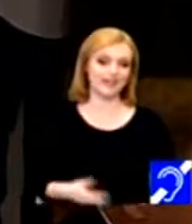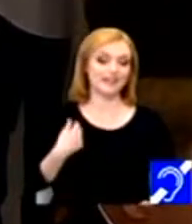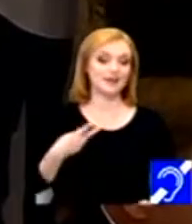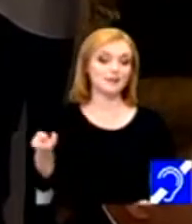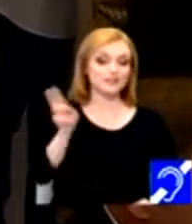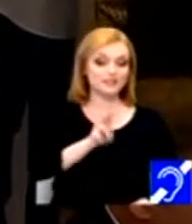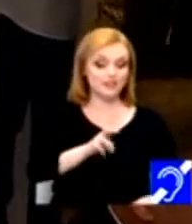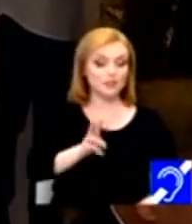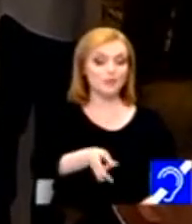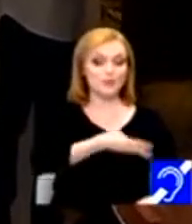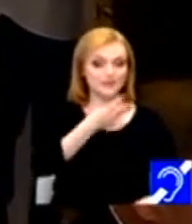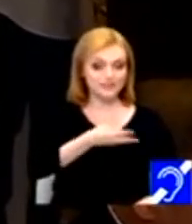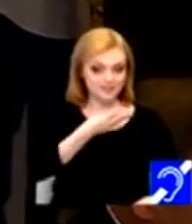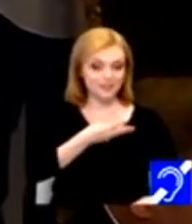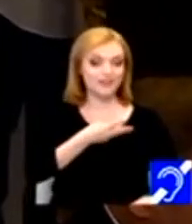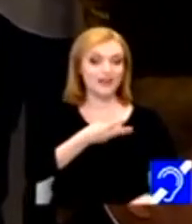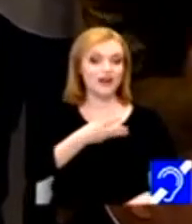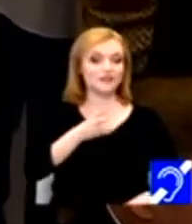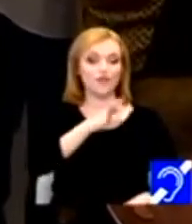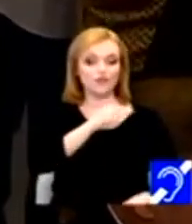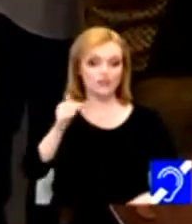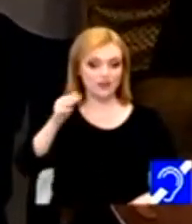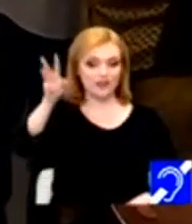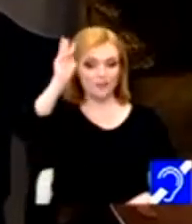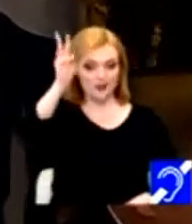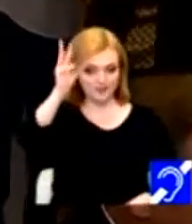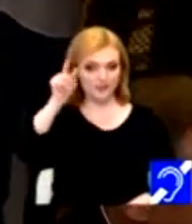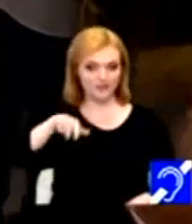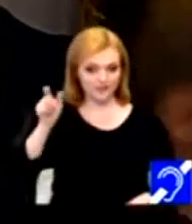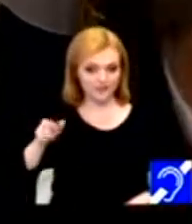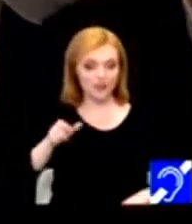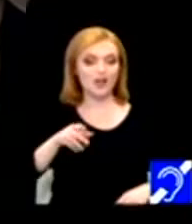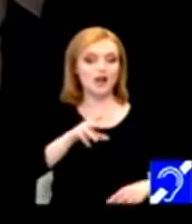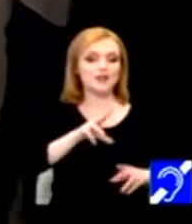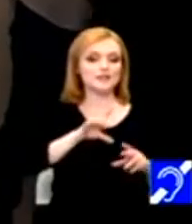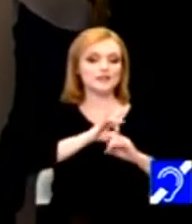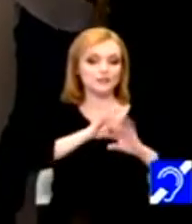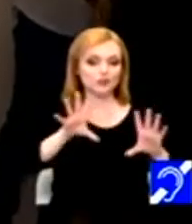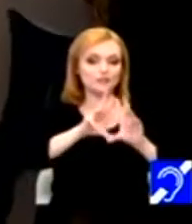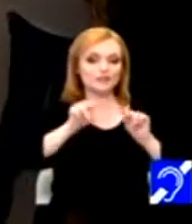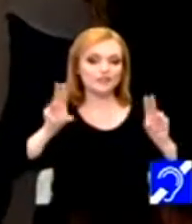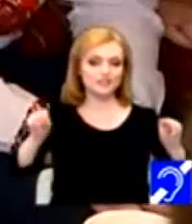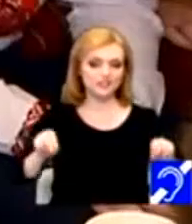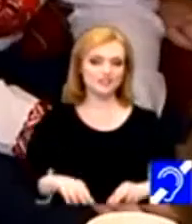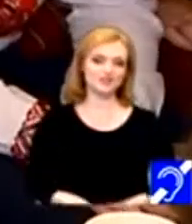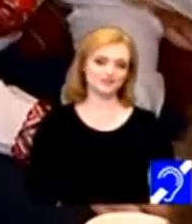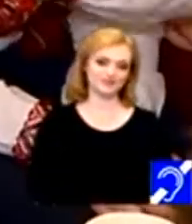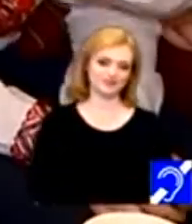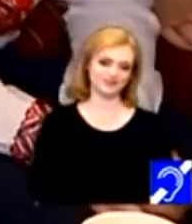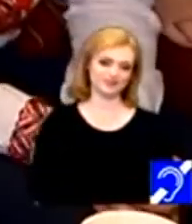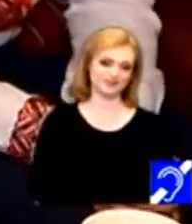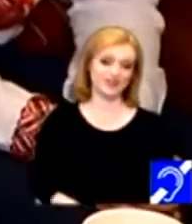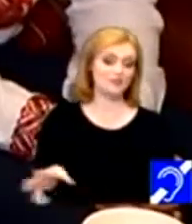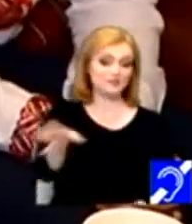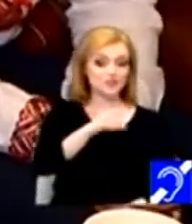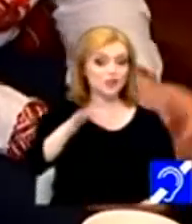urăm domnilor la ambasadă sărbători fericite și să le aducem o bucurie în suflet. Suntem cu toții